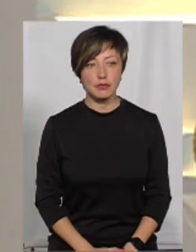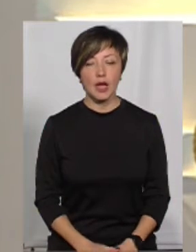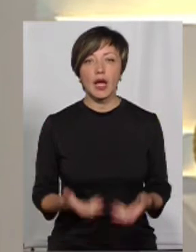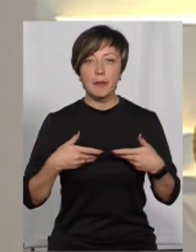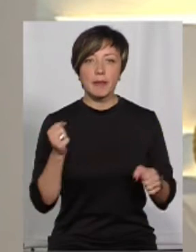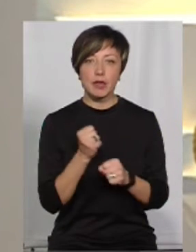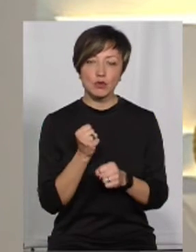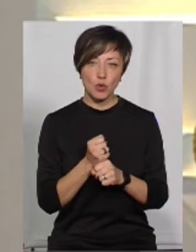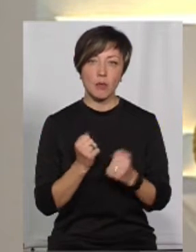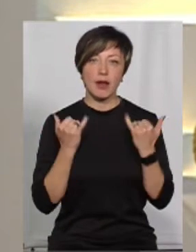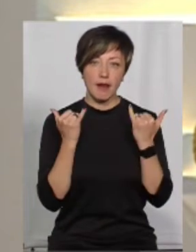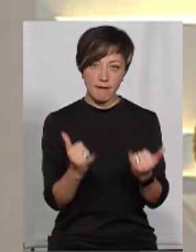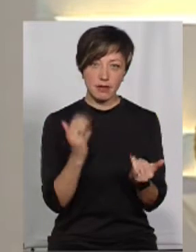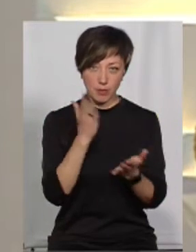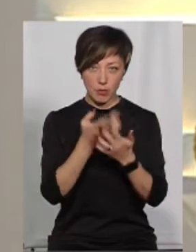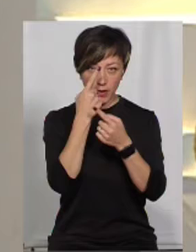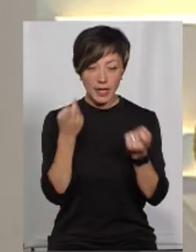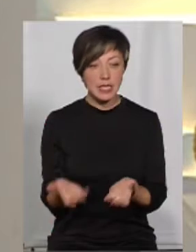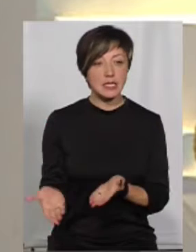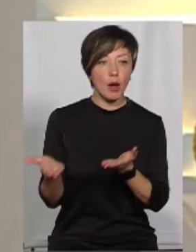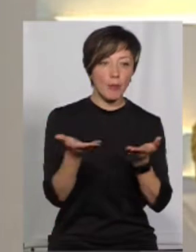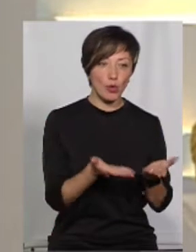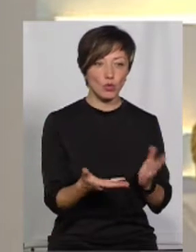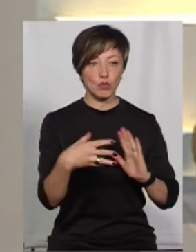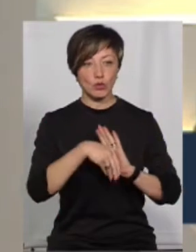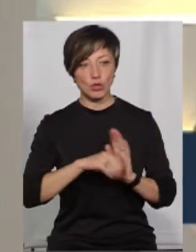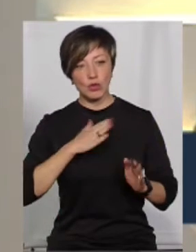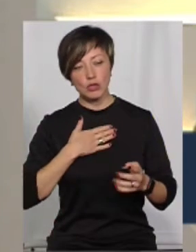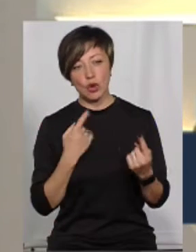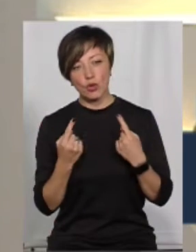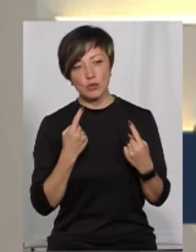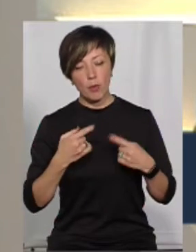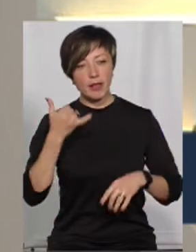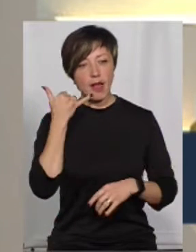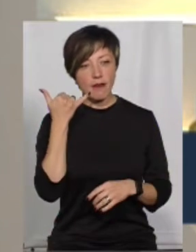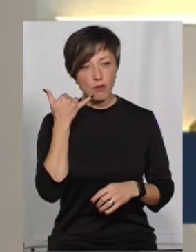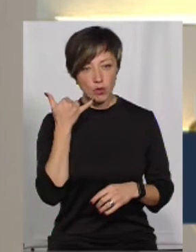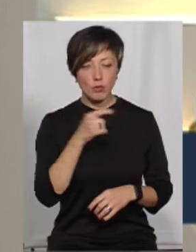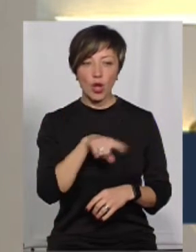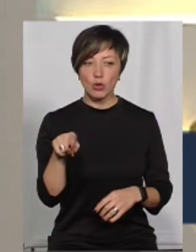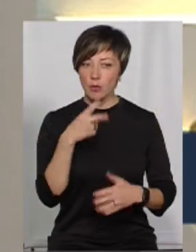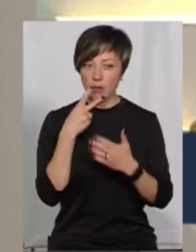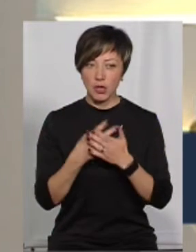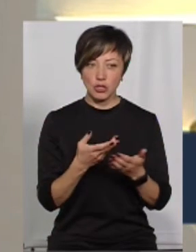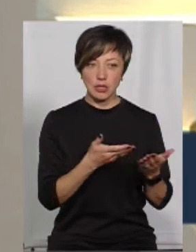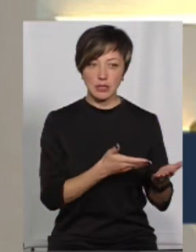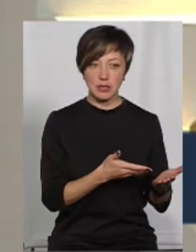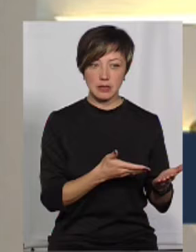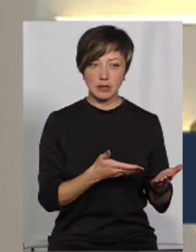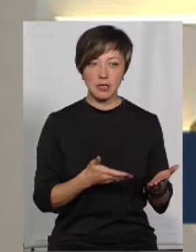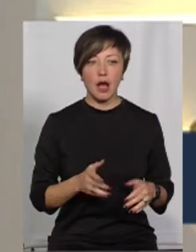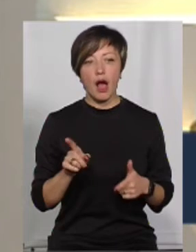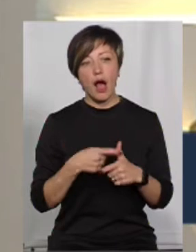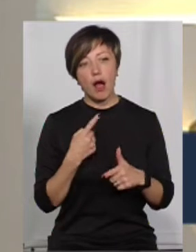Ми працюємо для вас наживо, тому запрошуємо долучатися до нашої розмови телефоном, номер якого бачите зараз на